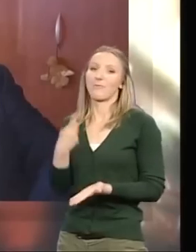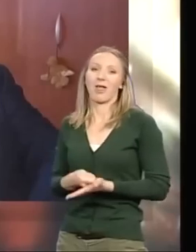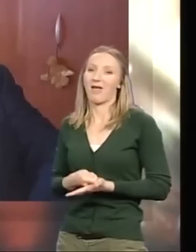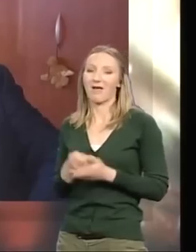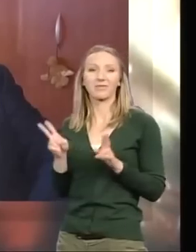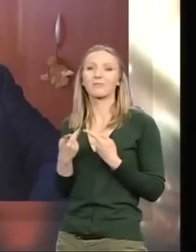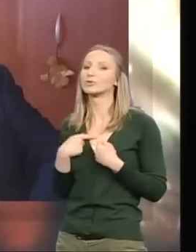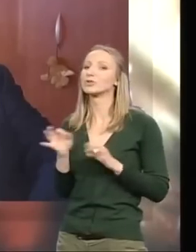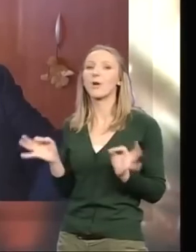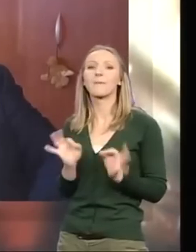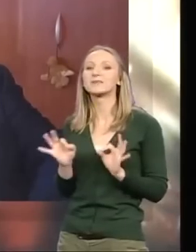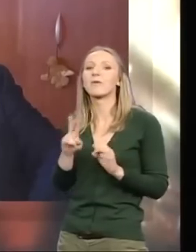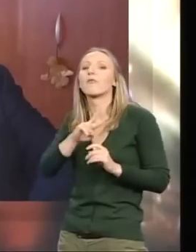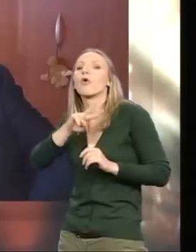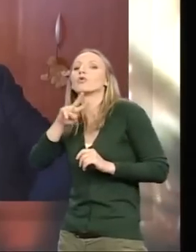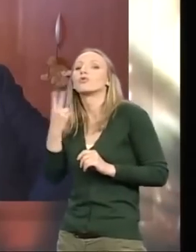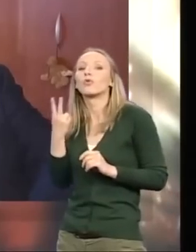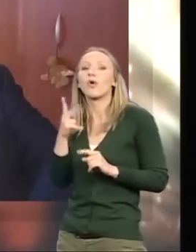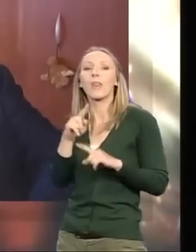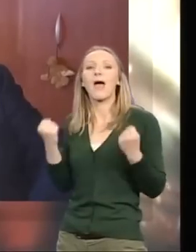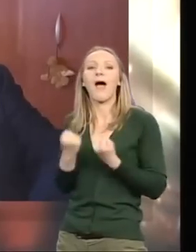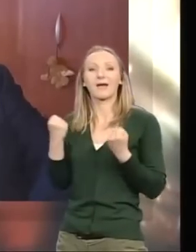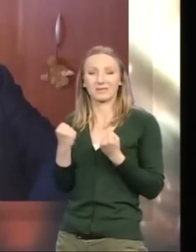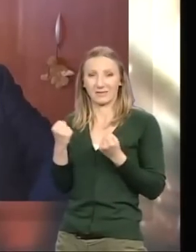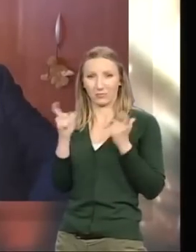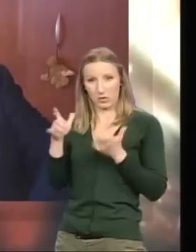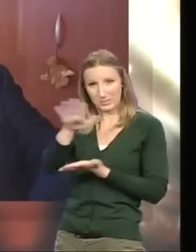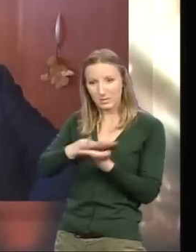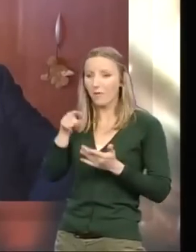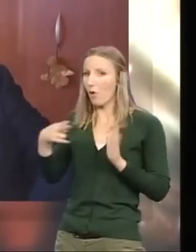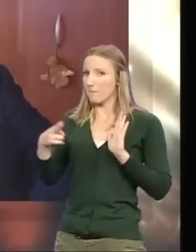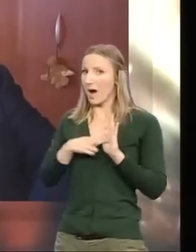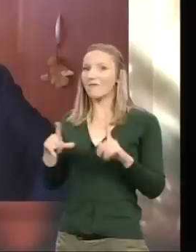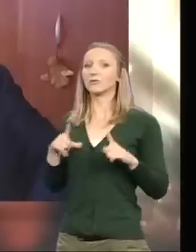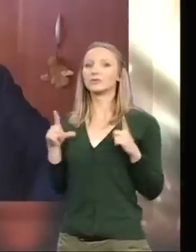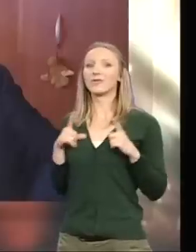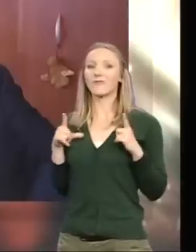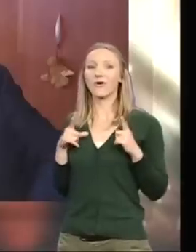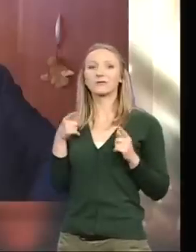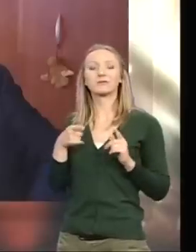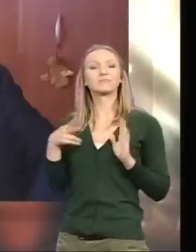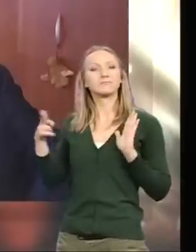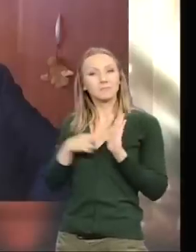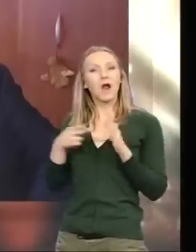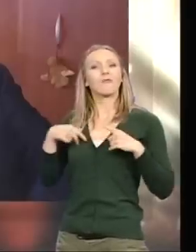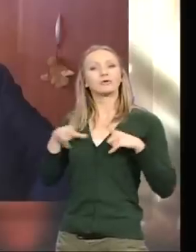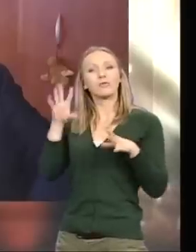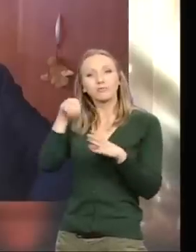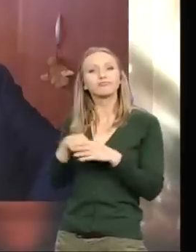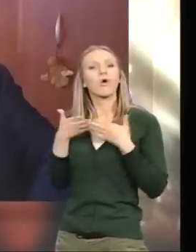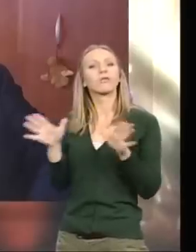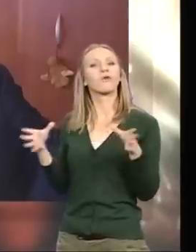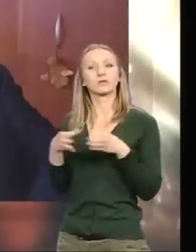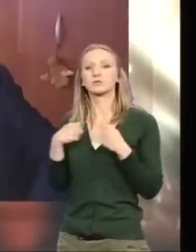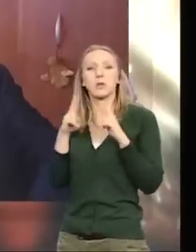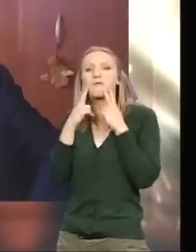obezbedi ni u jednoj drugoj neprirodnoj sredini. Ovo je pravo na život u otvornoj zajednici. Ja ne vidim